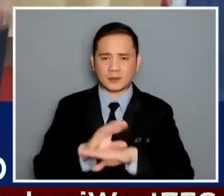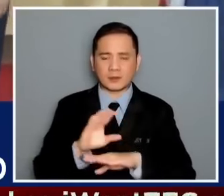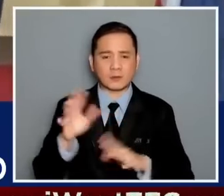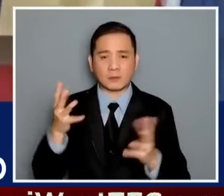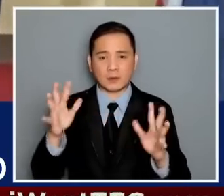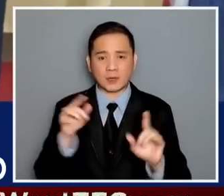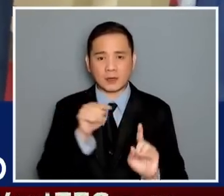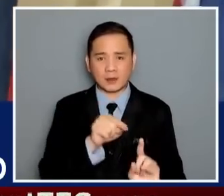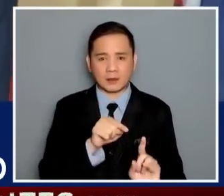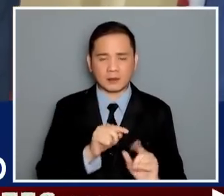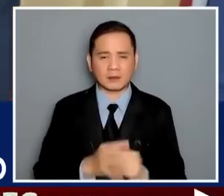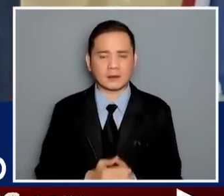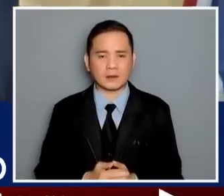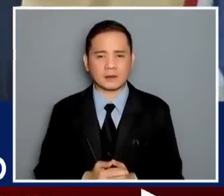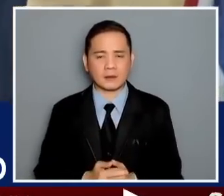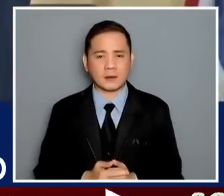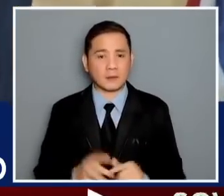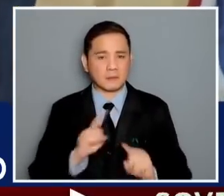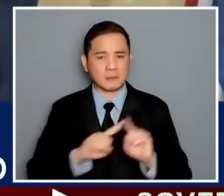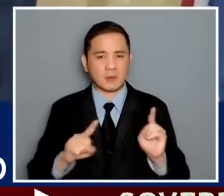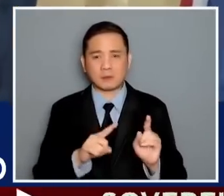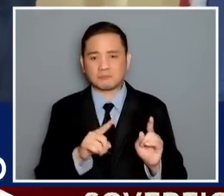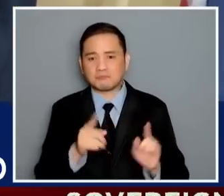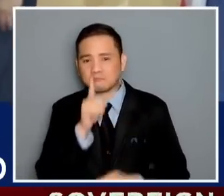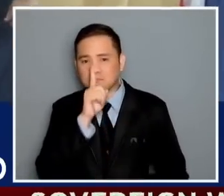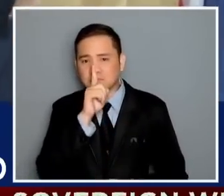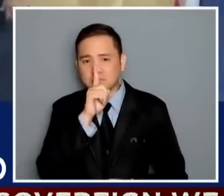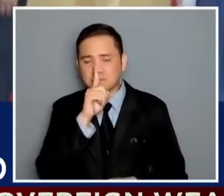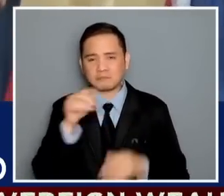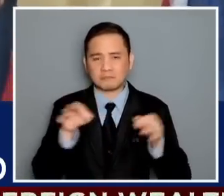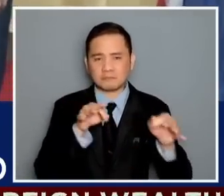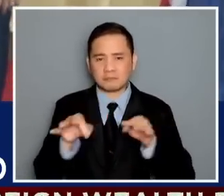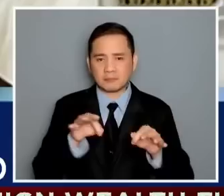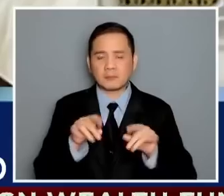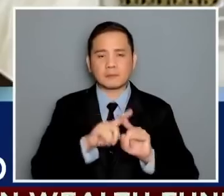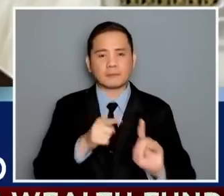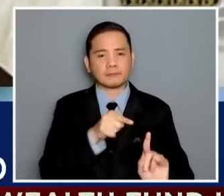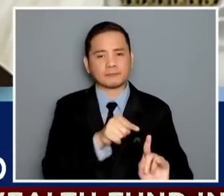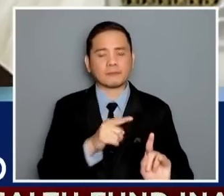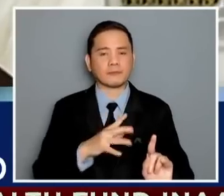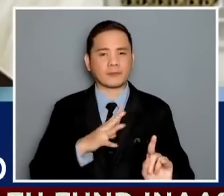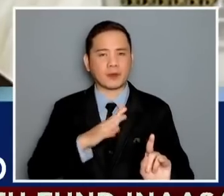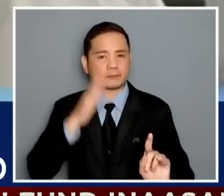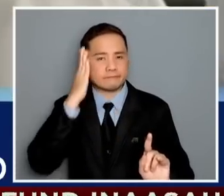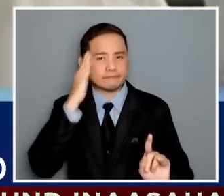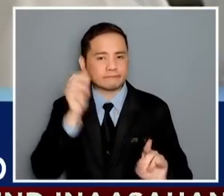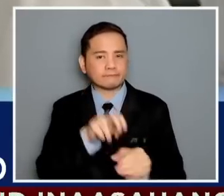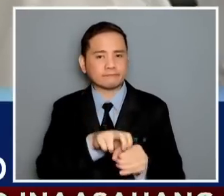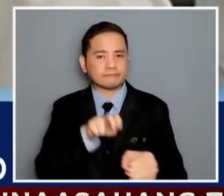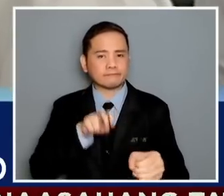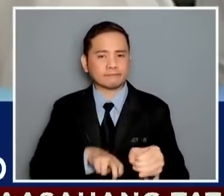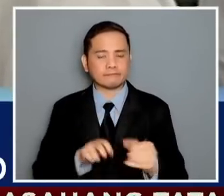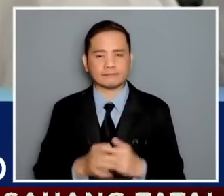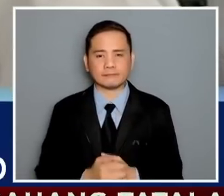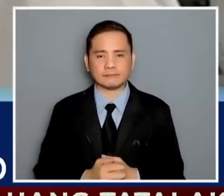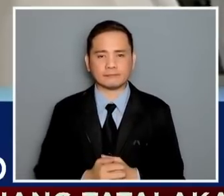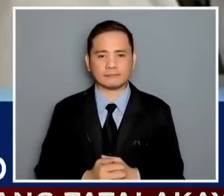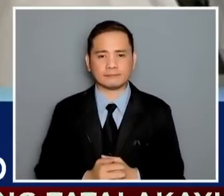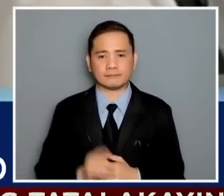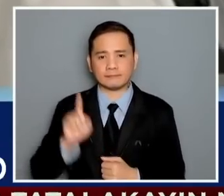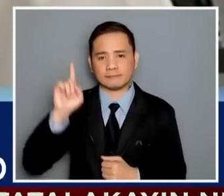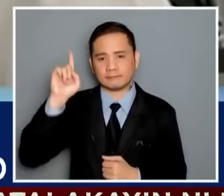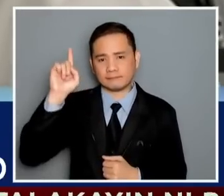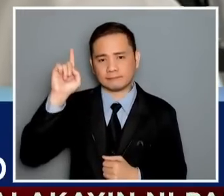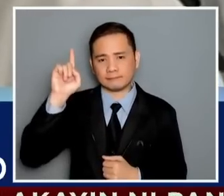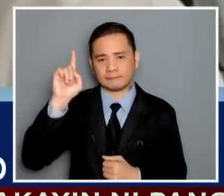na rin niya tinukoy kung ano ito, pero nagkusa na siyang magbitiw. I'm a social scientist. Alam ko pag nawala